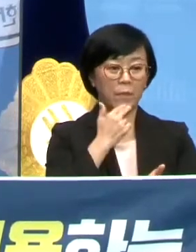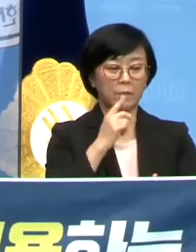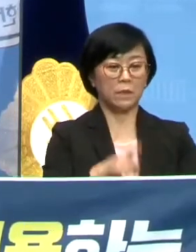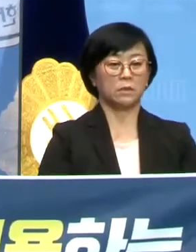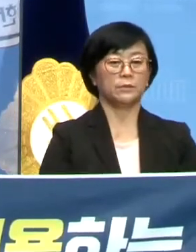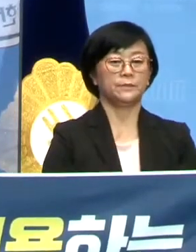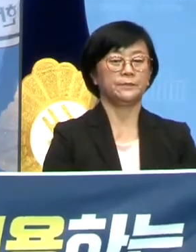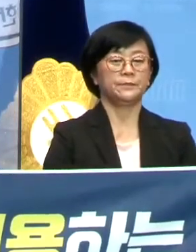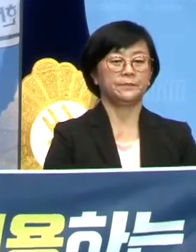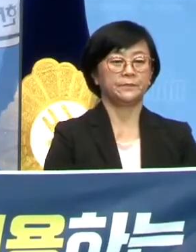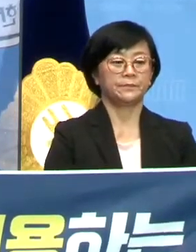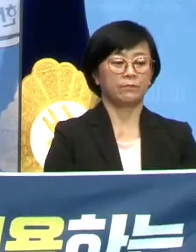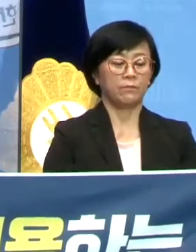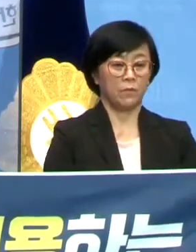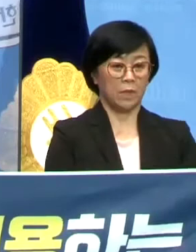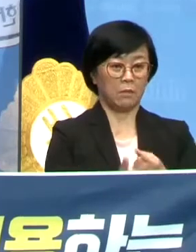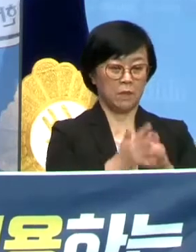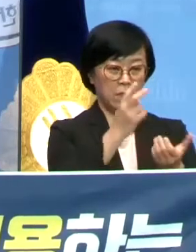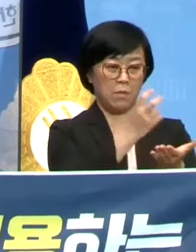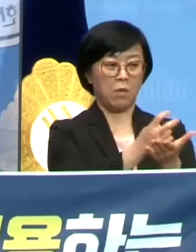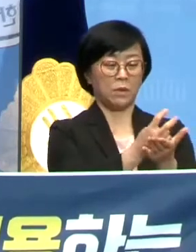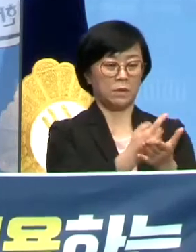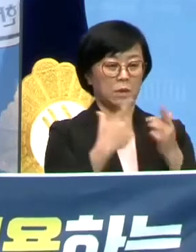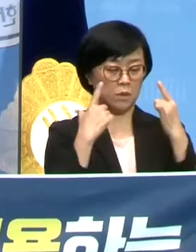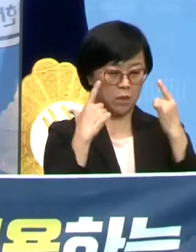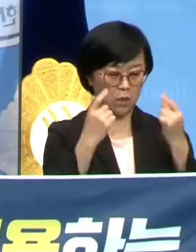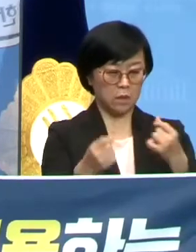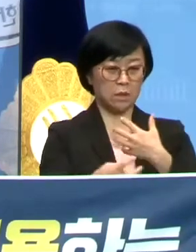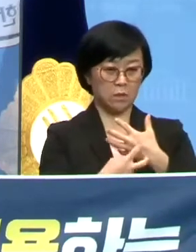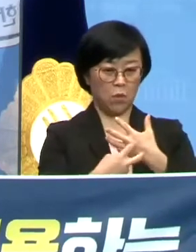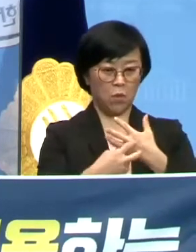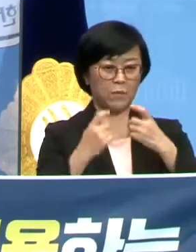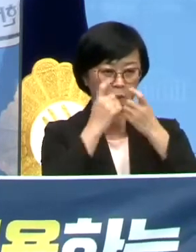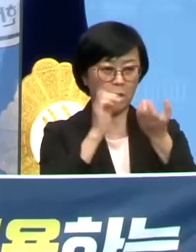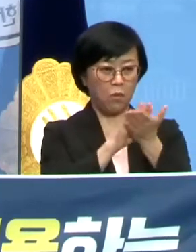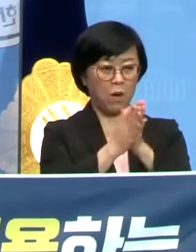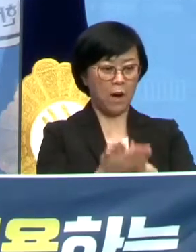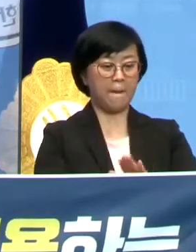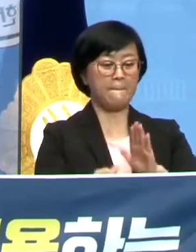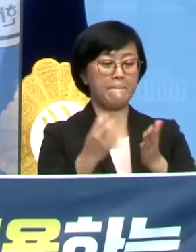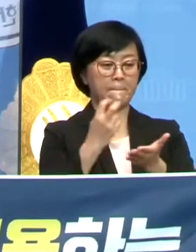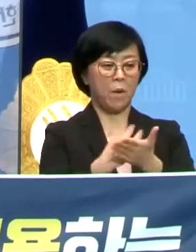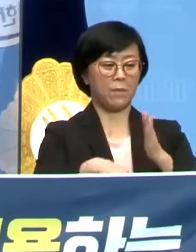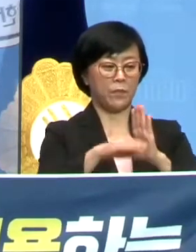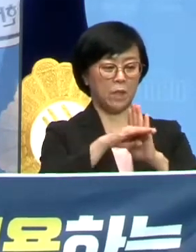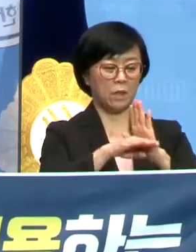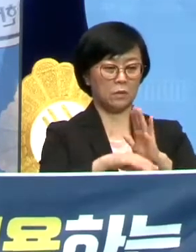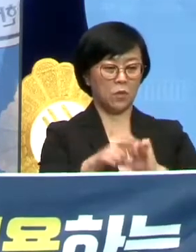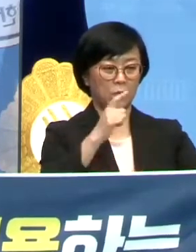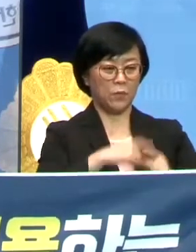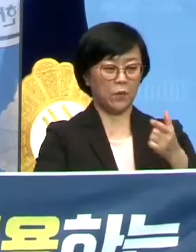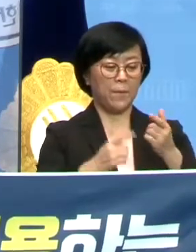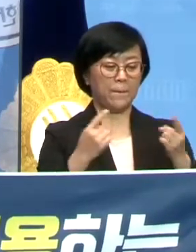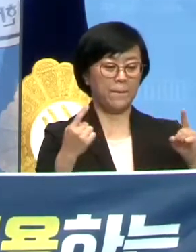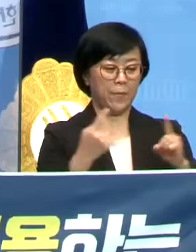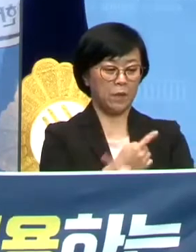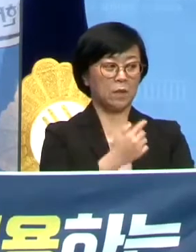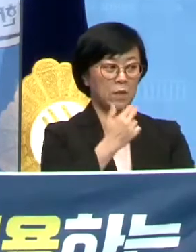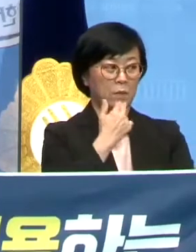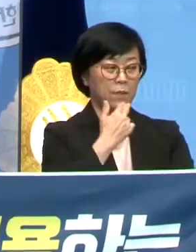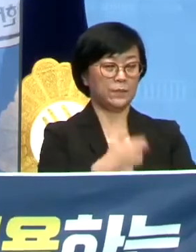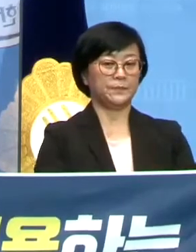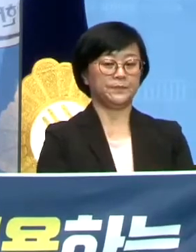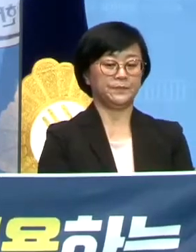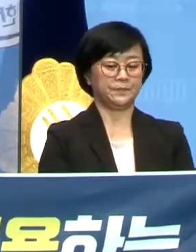입장입니다 따라서 이 법은 여전히 의료민영화 법에 의한 법안 이라는 사실이 조금 더 달라진 바가 없다고